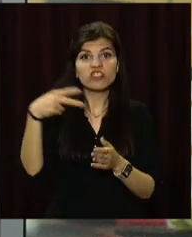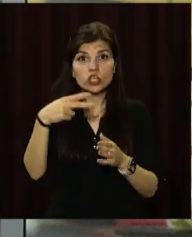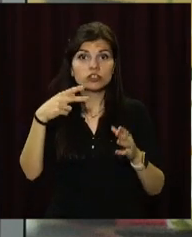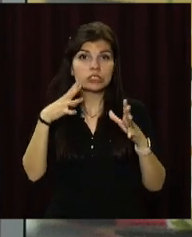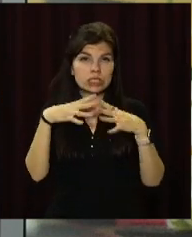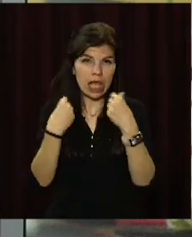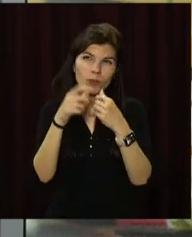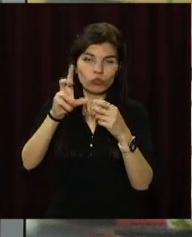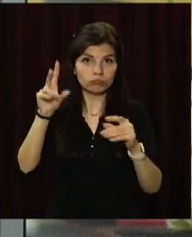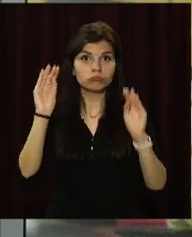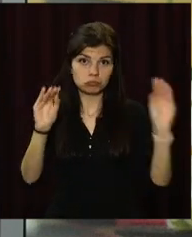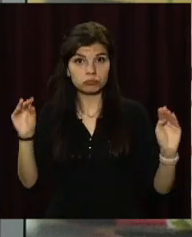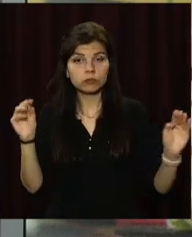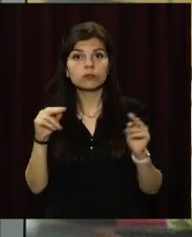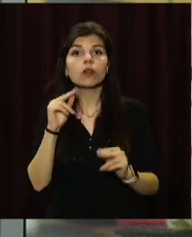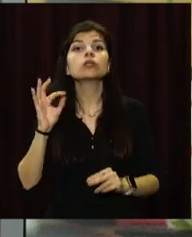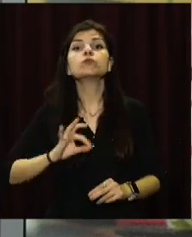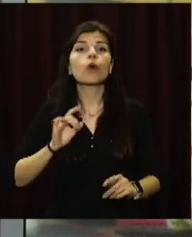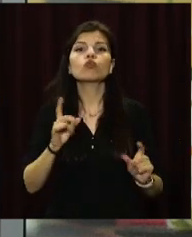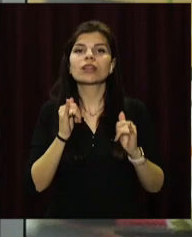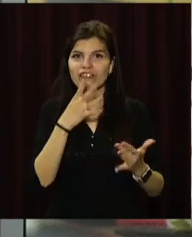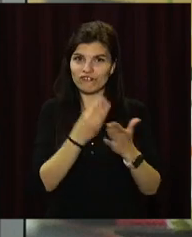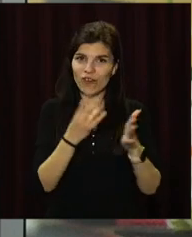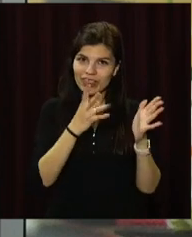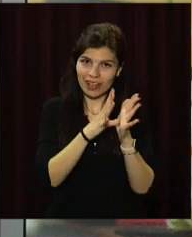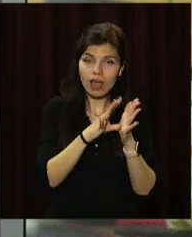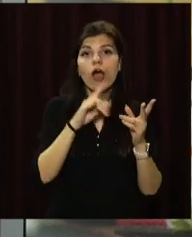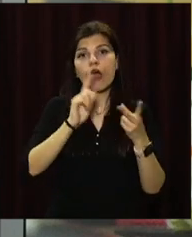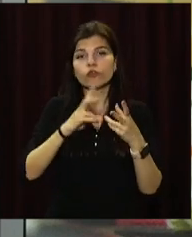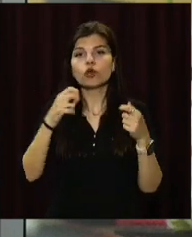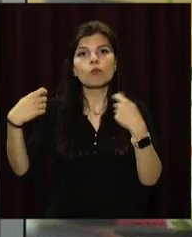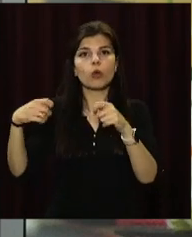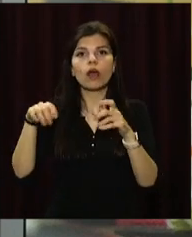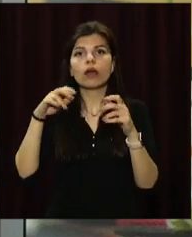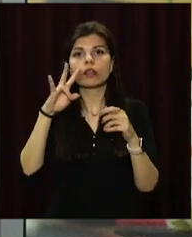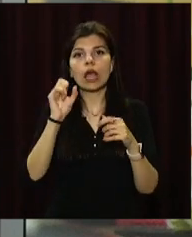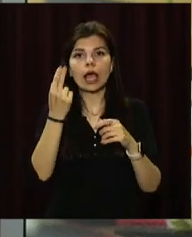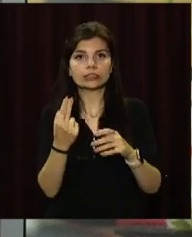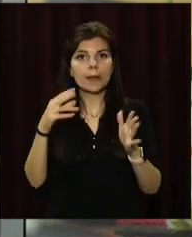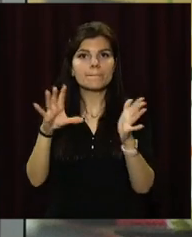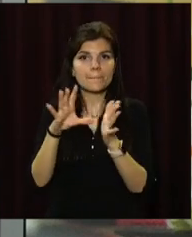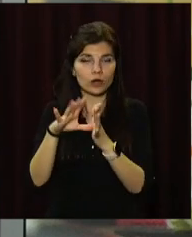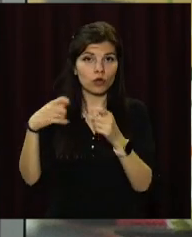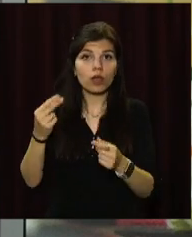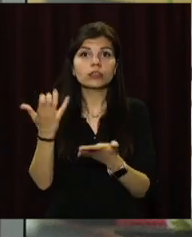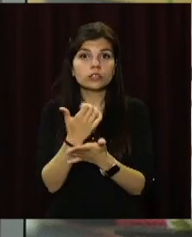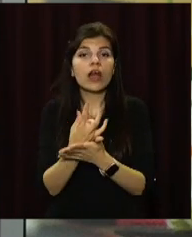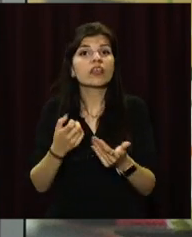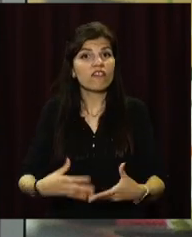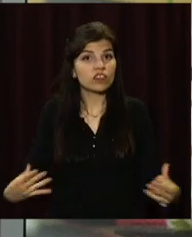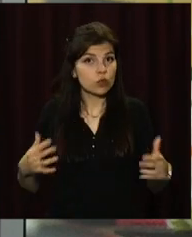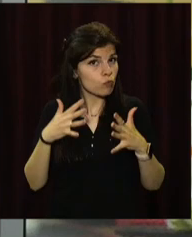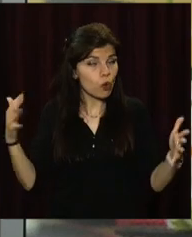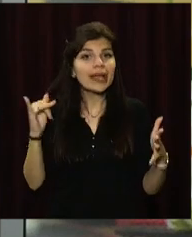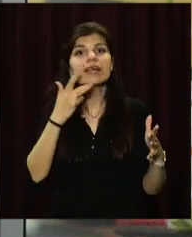регіону. Частину енергії використовують для власних потреб, іншу продають в національну мережу. Найбільше заробити можуть навесні